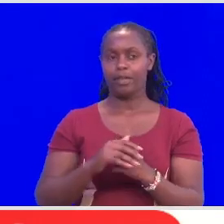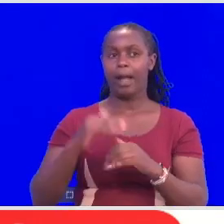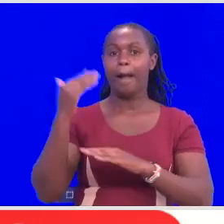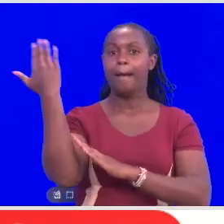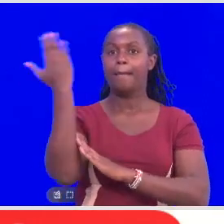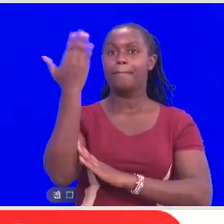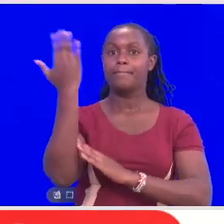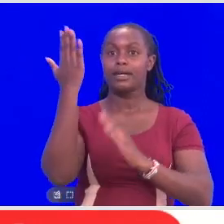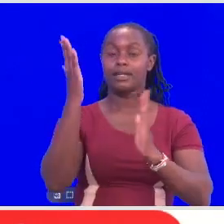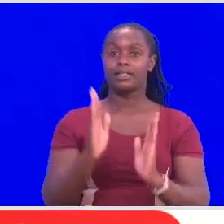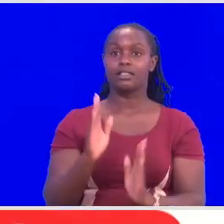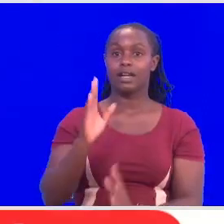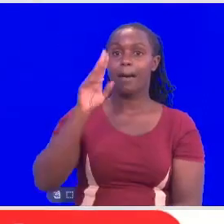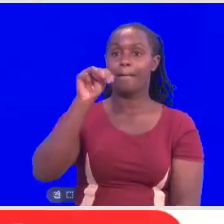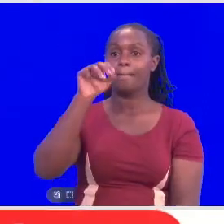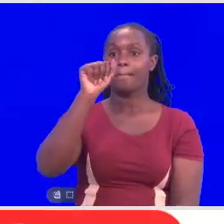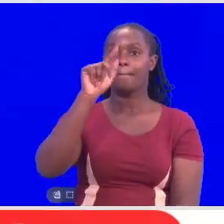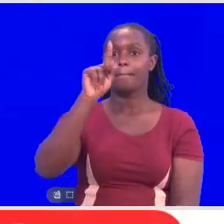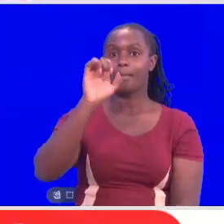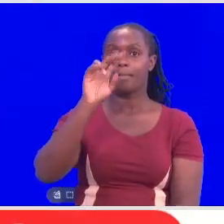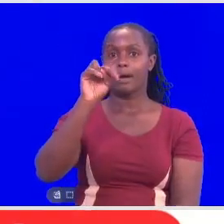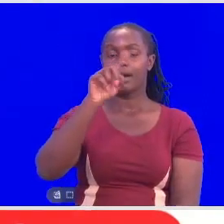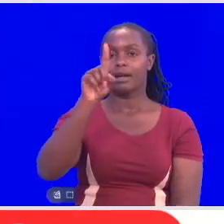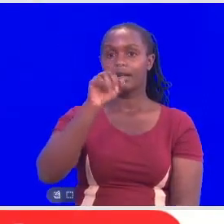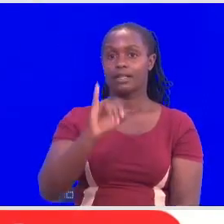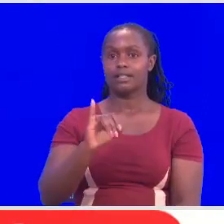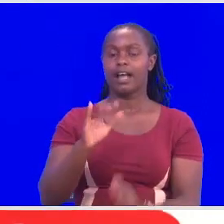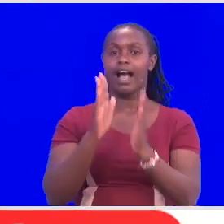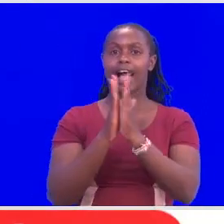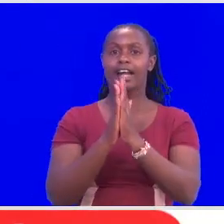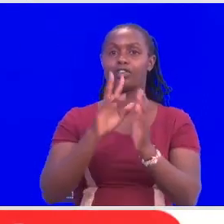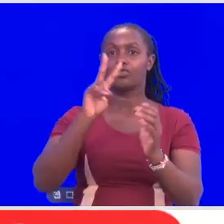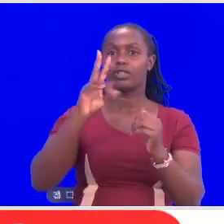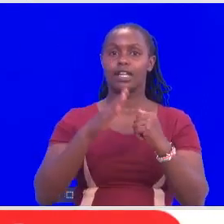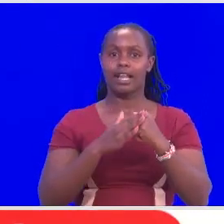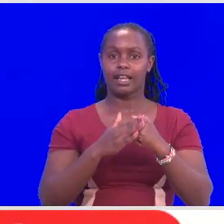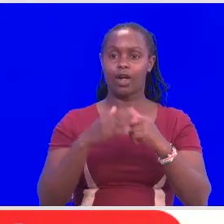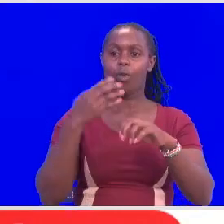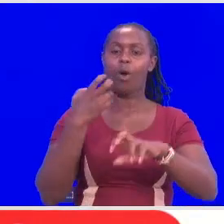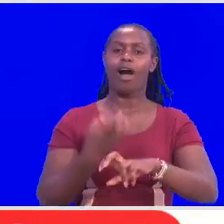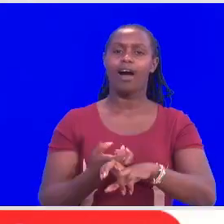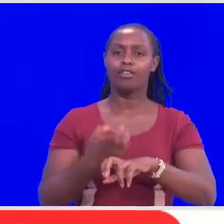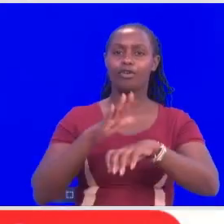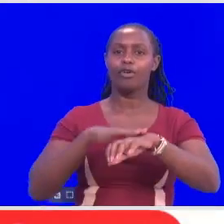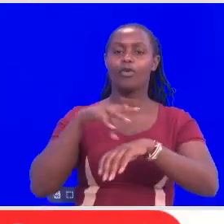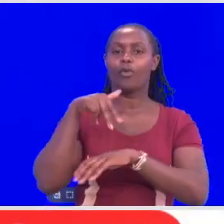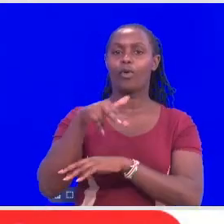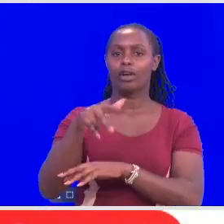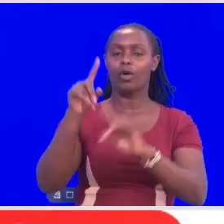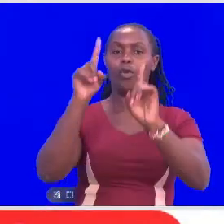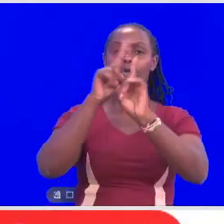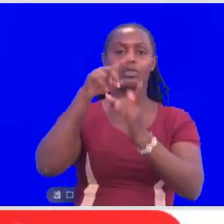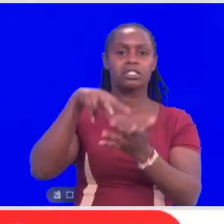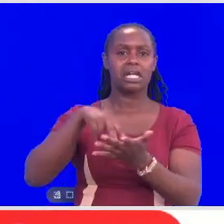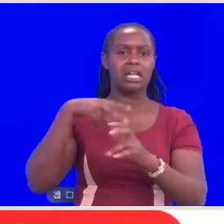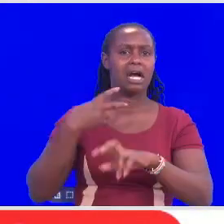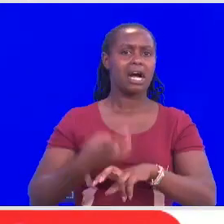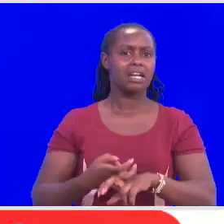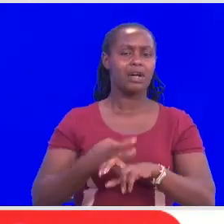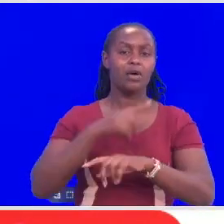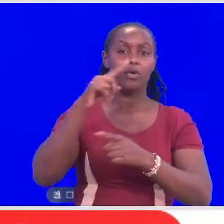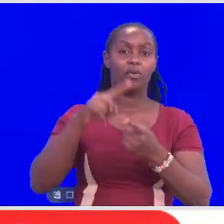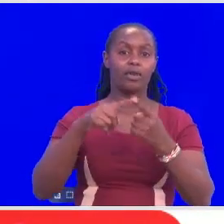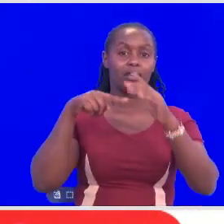Mackenzie na washukiwa wenza 98 walilemewa kutembea na hata kusimama walipofikishwa katika mahakama ya Mombasa